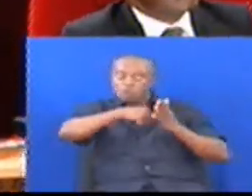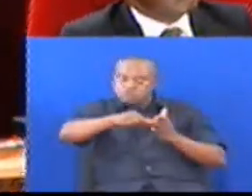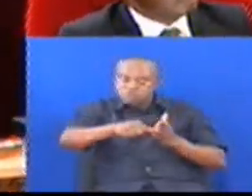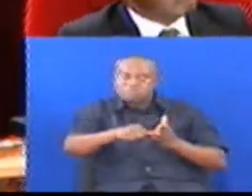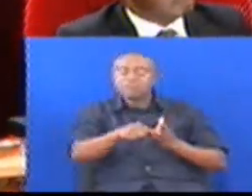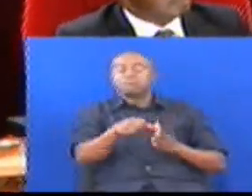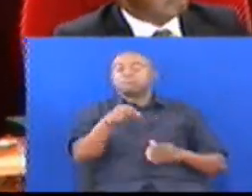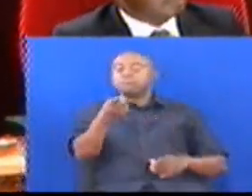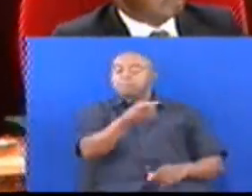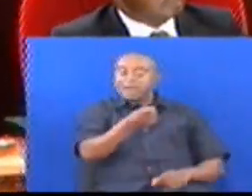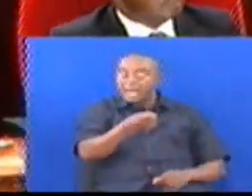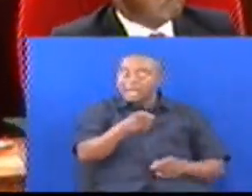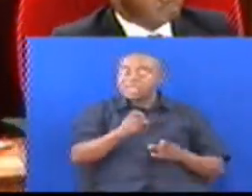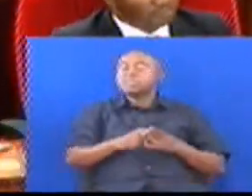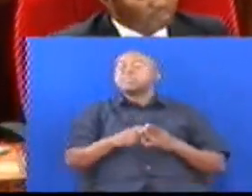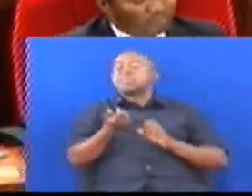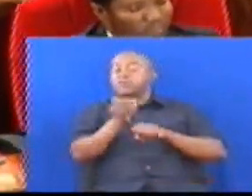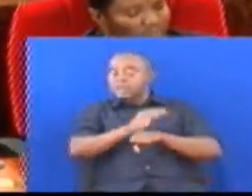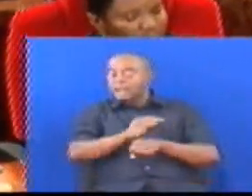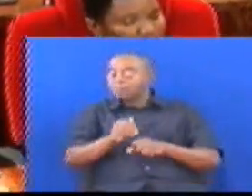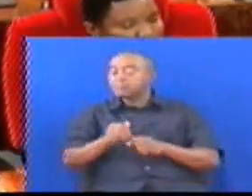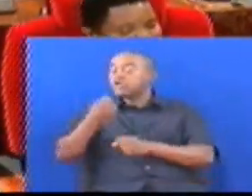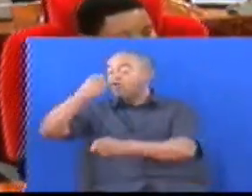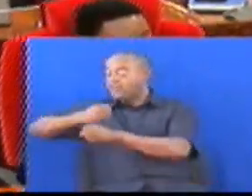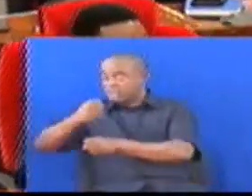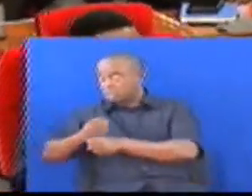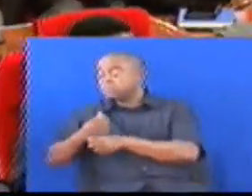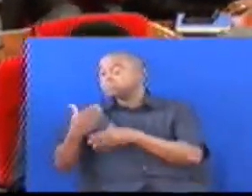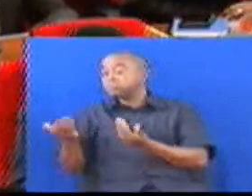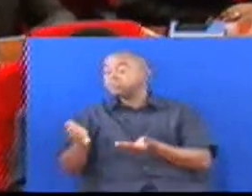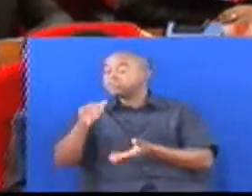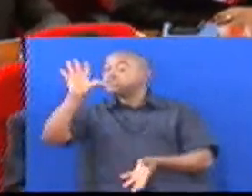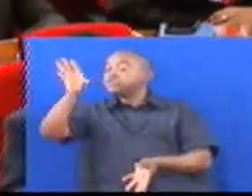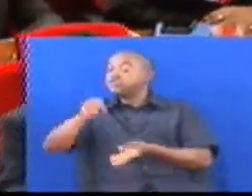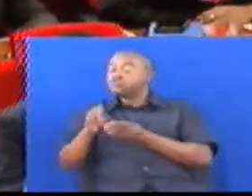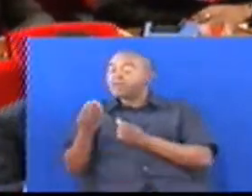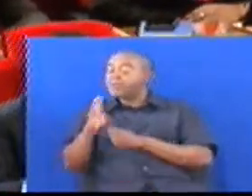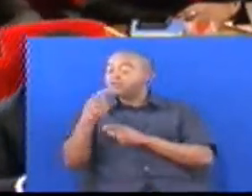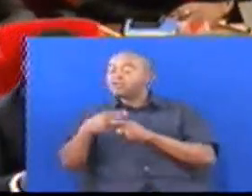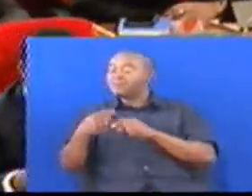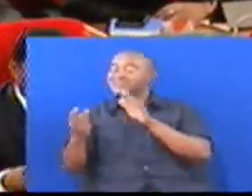wazabuni, wakandarasi na watumishi yenye jumla ya shilingi bilioni